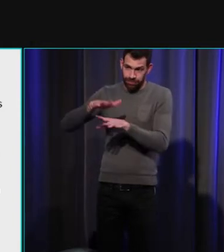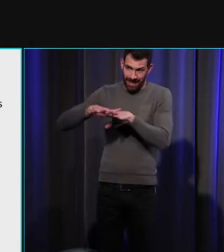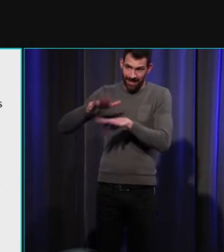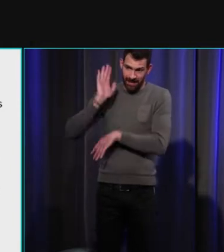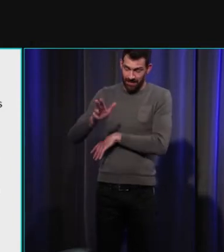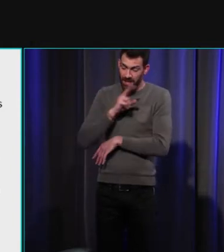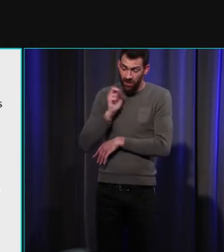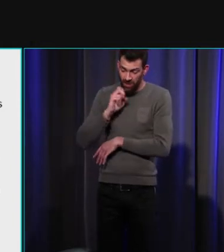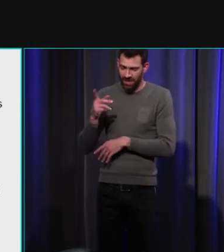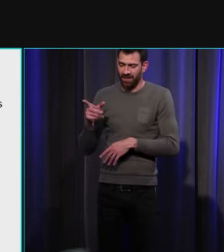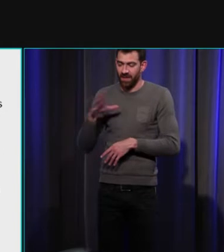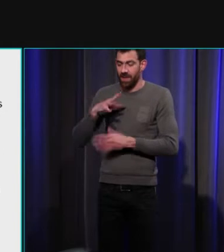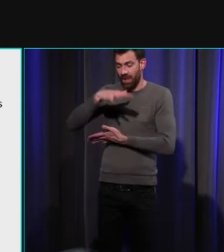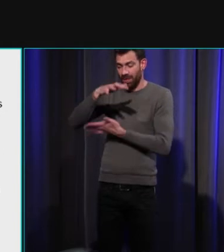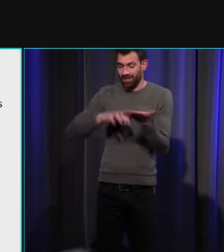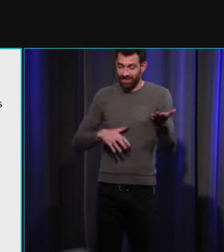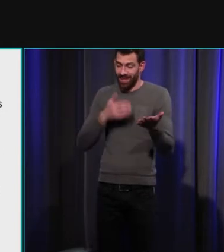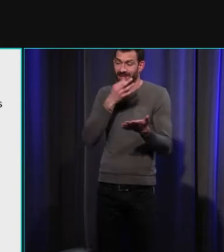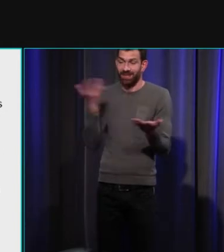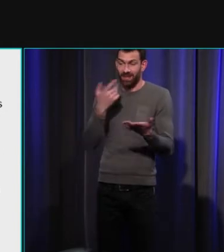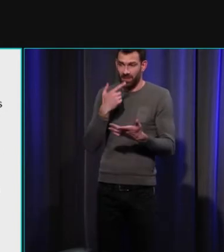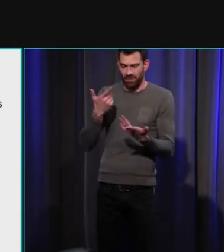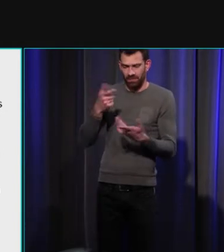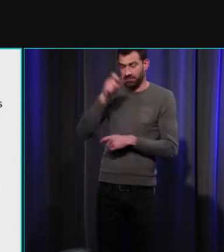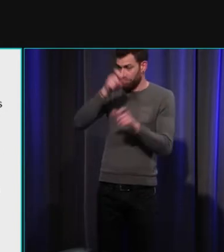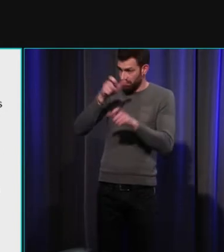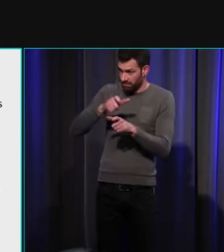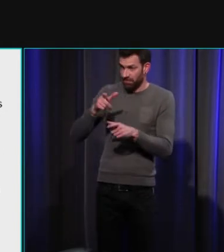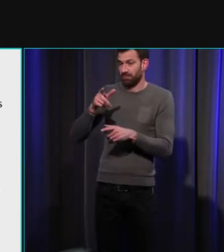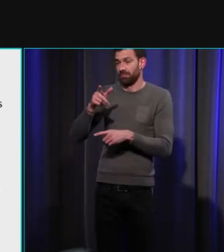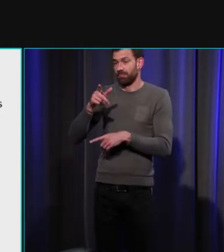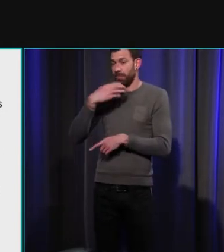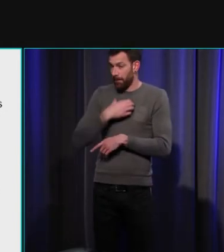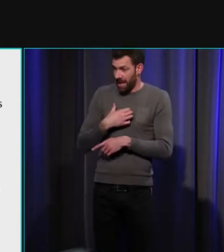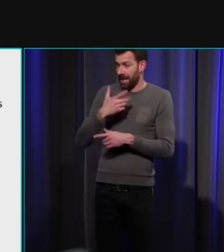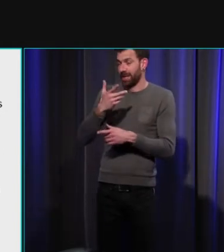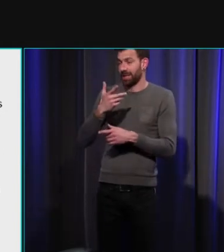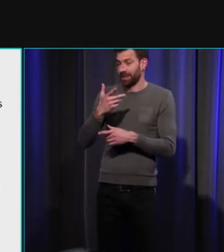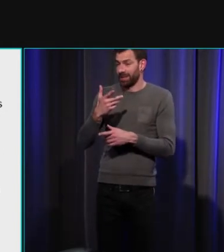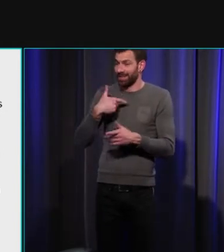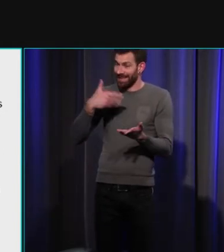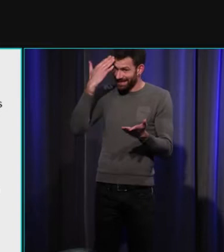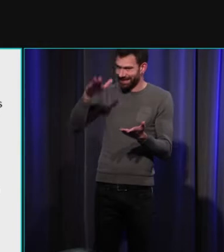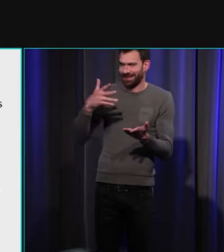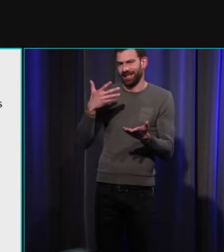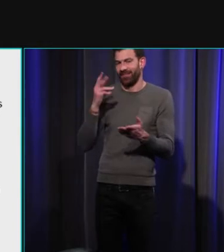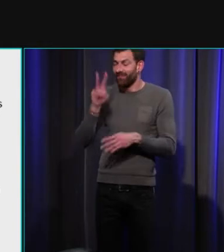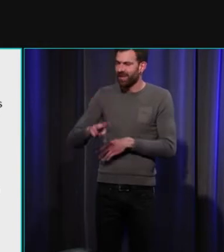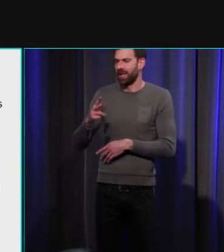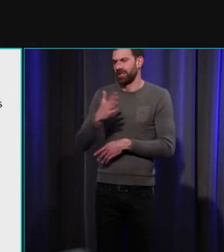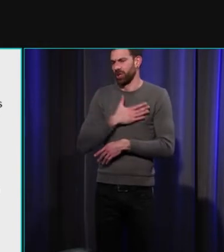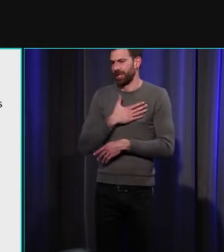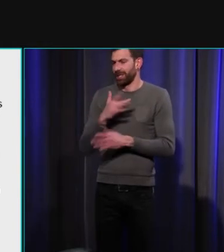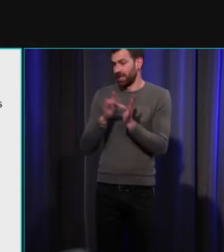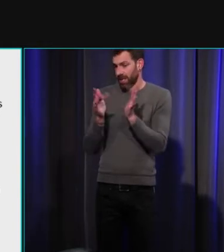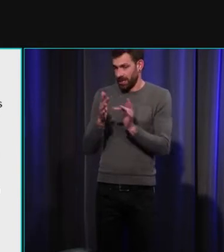cologne juive qui dit cet homme ces prêtres qui arrêtait les pogroms par ses prédications savait ce que c'était que la charité chrétienne il avait